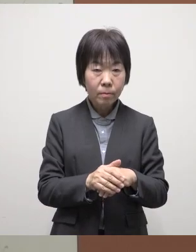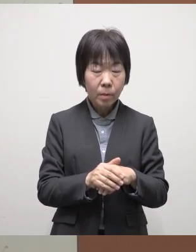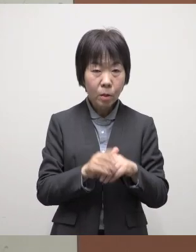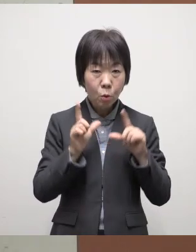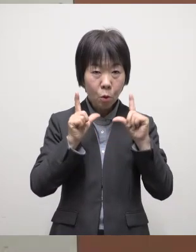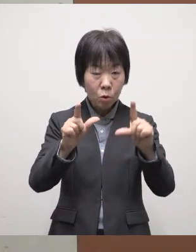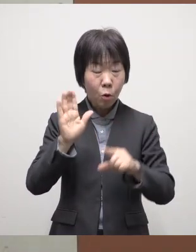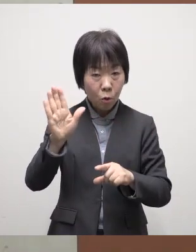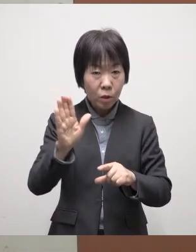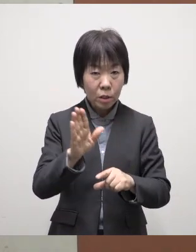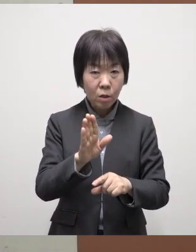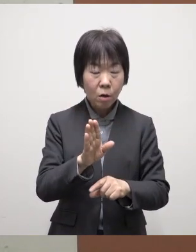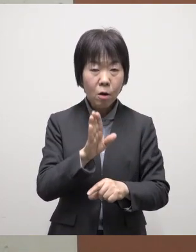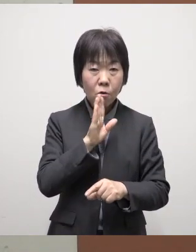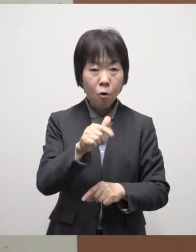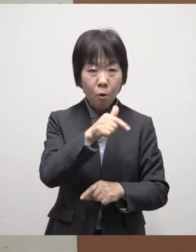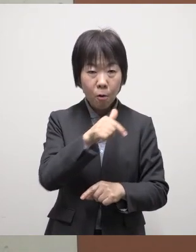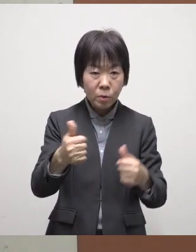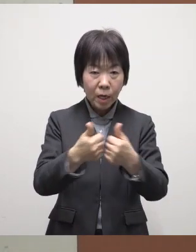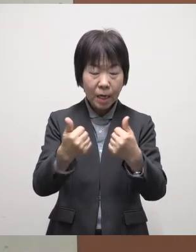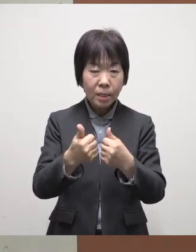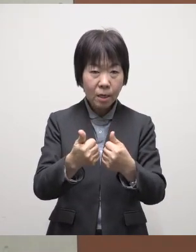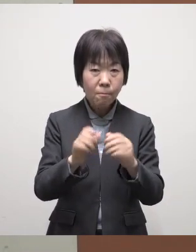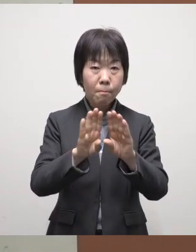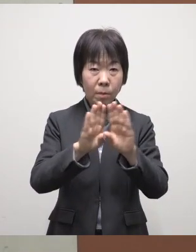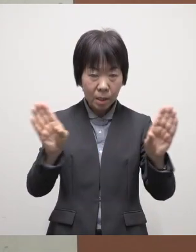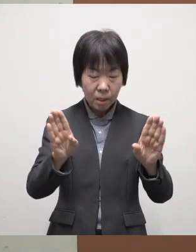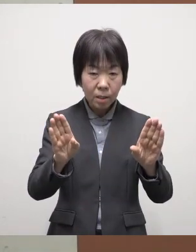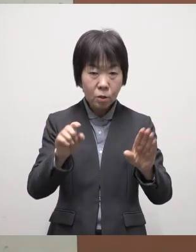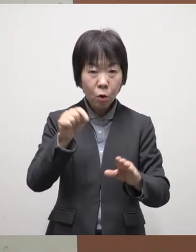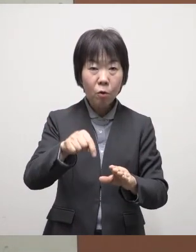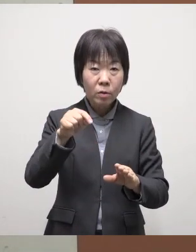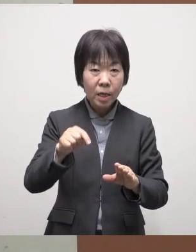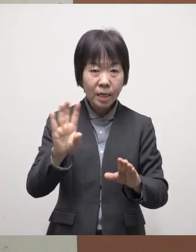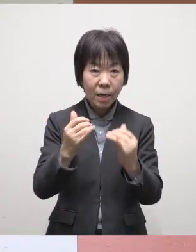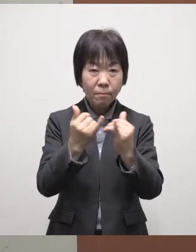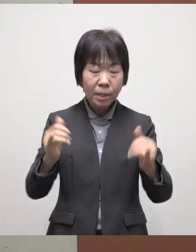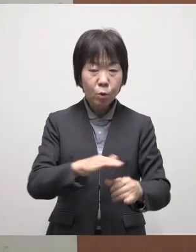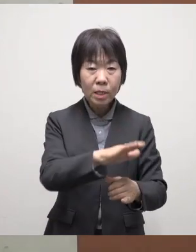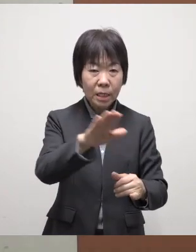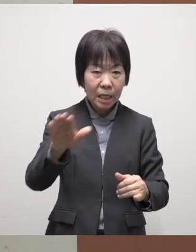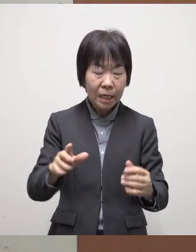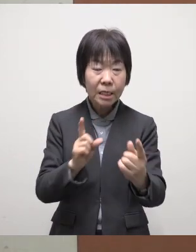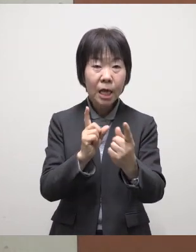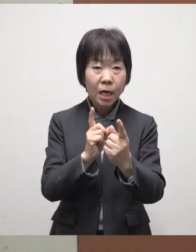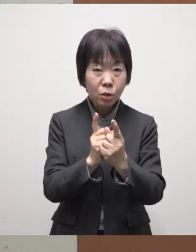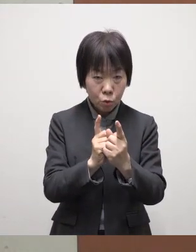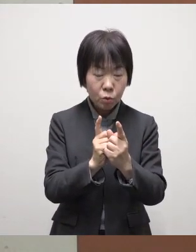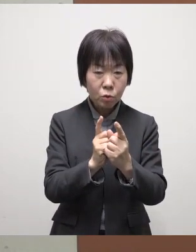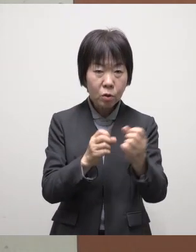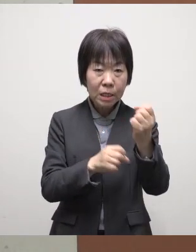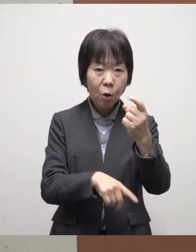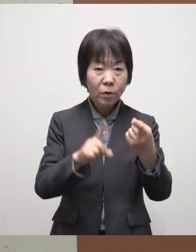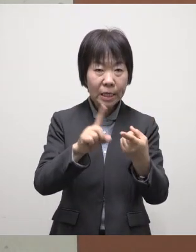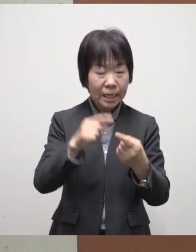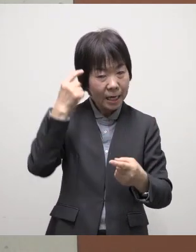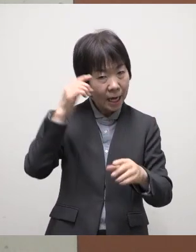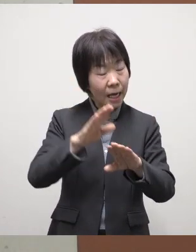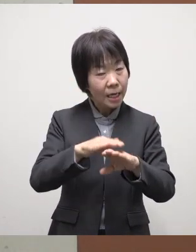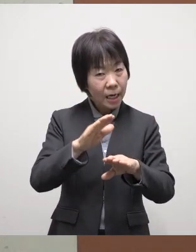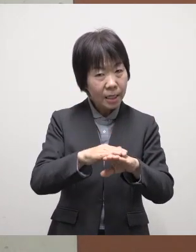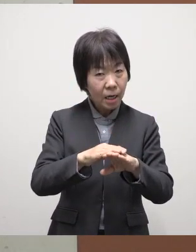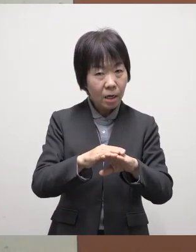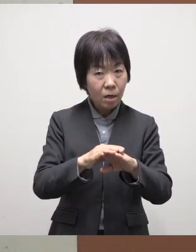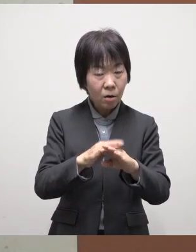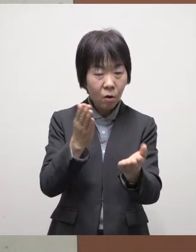本部員会議を開催いたしますそこに置いてまた犬として県民の皆さんに対する基本的な考え方を